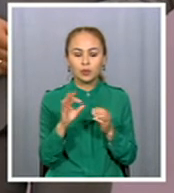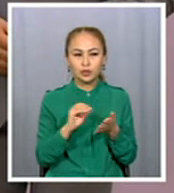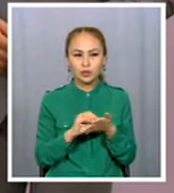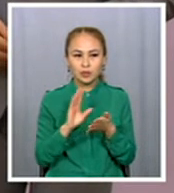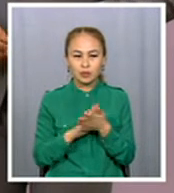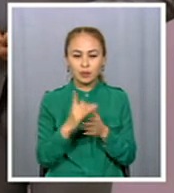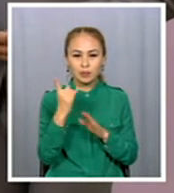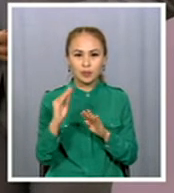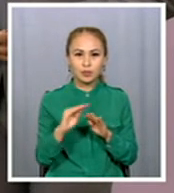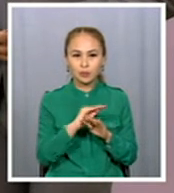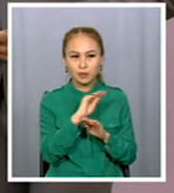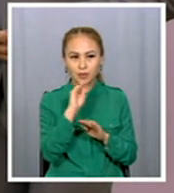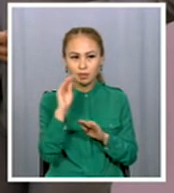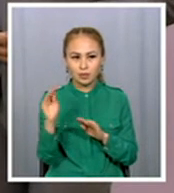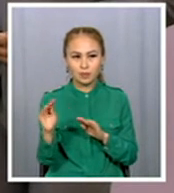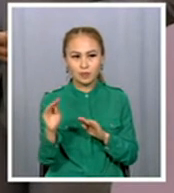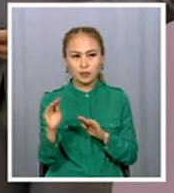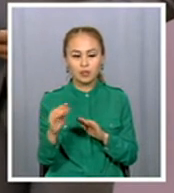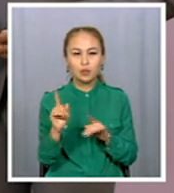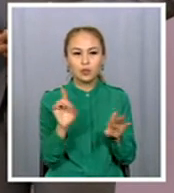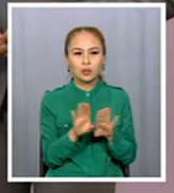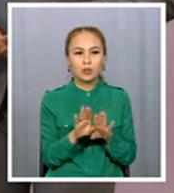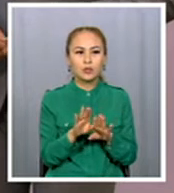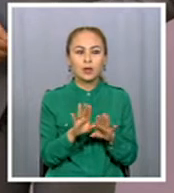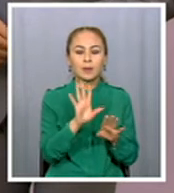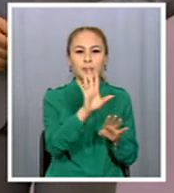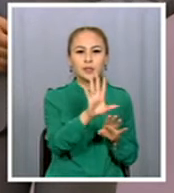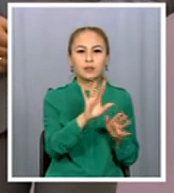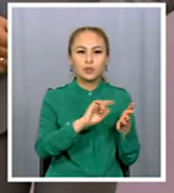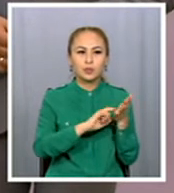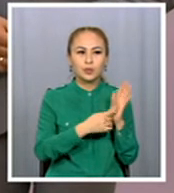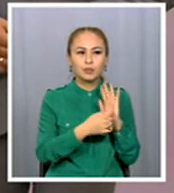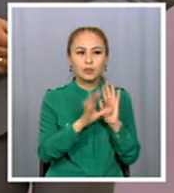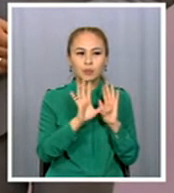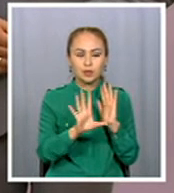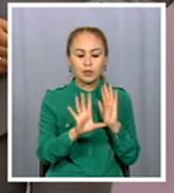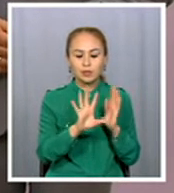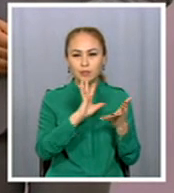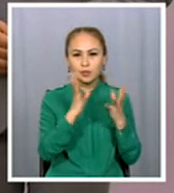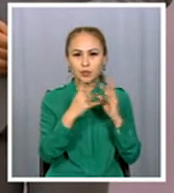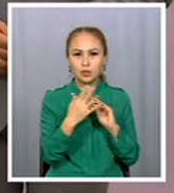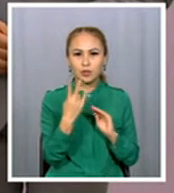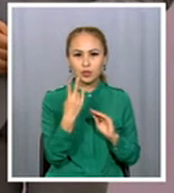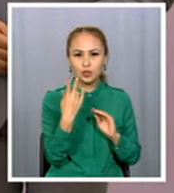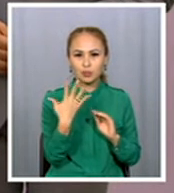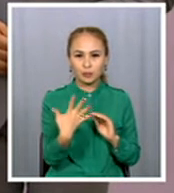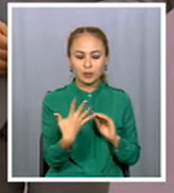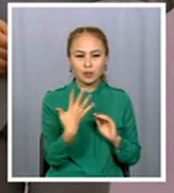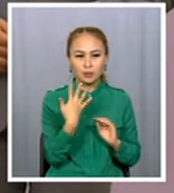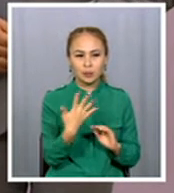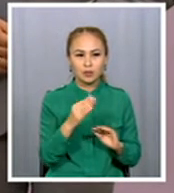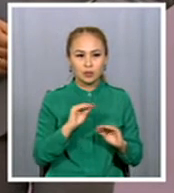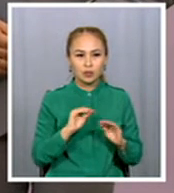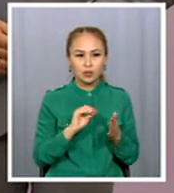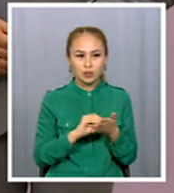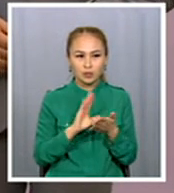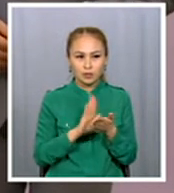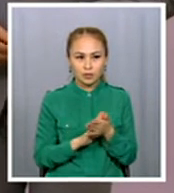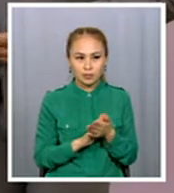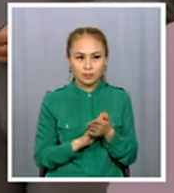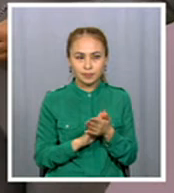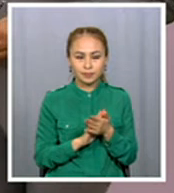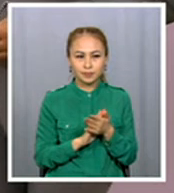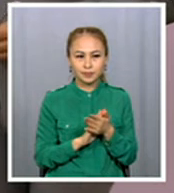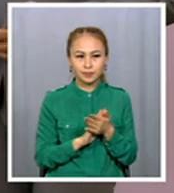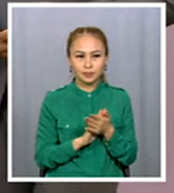1-ін ойда сақтаймыз. Содан соң 5-ті 5-ке көбейтеміз. 5 пен 5-тің көбейтіндісі 25-ке тен. 25-ке